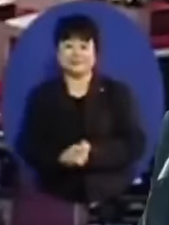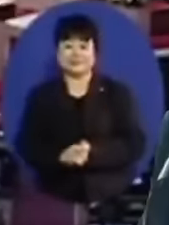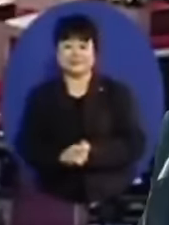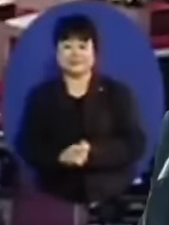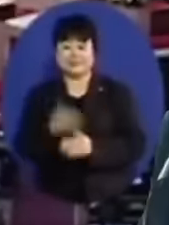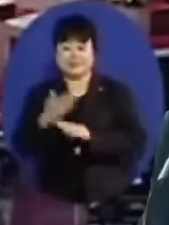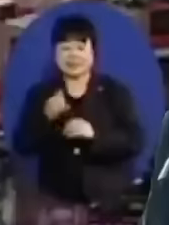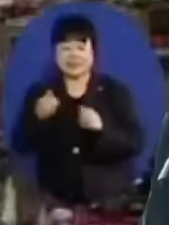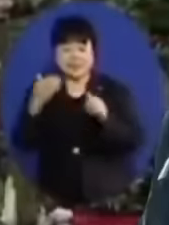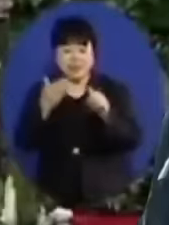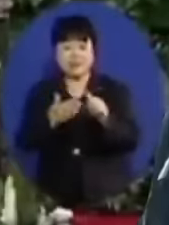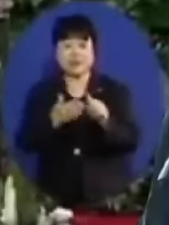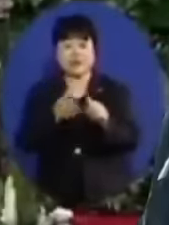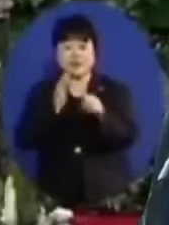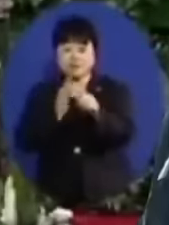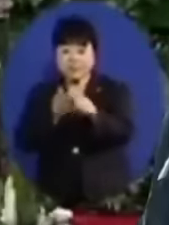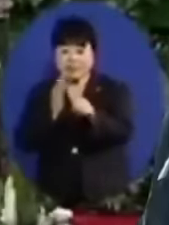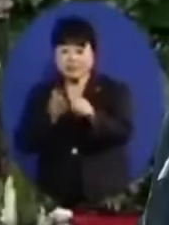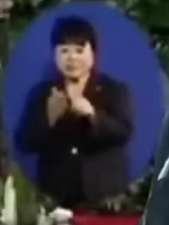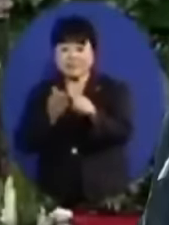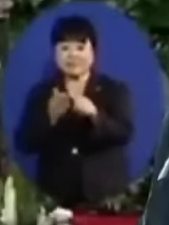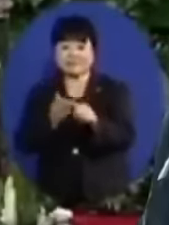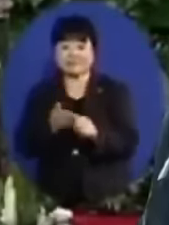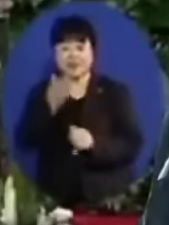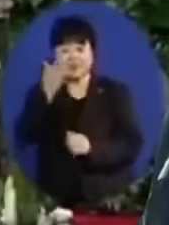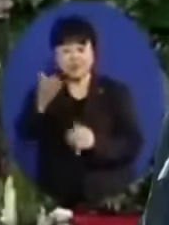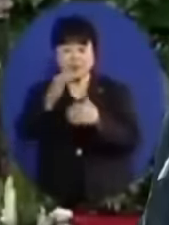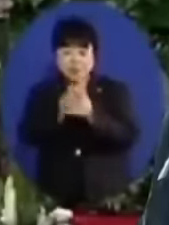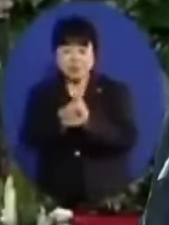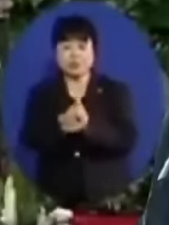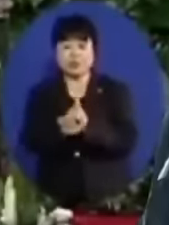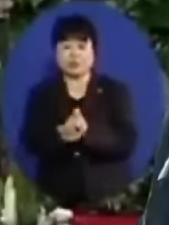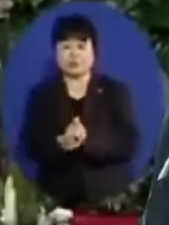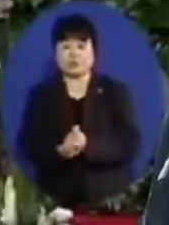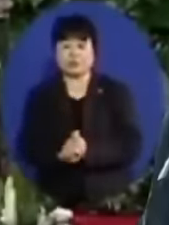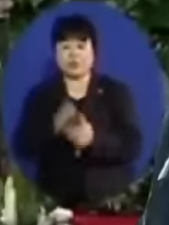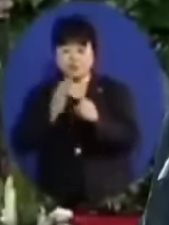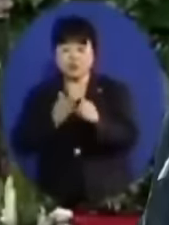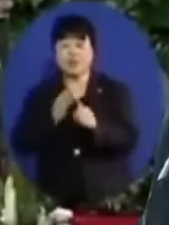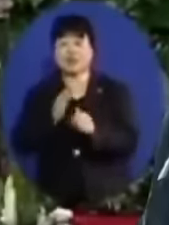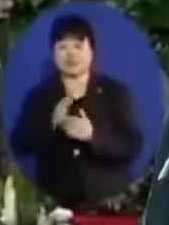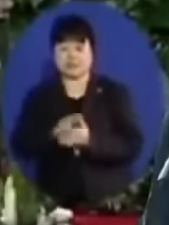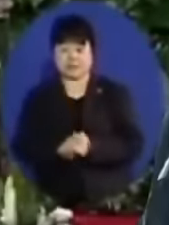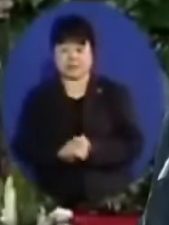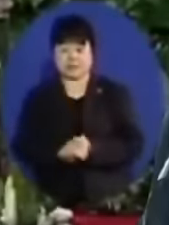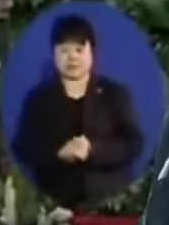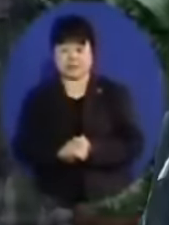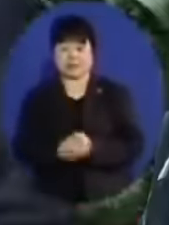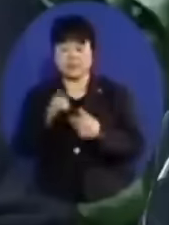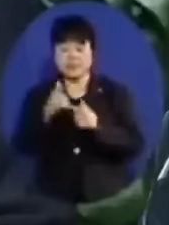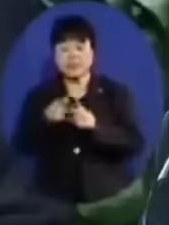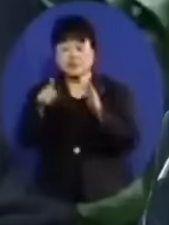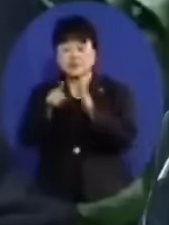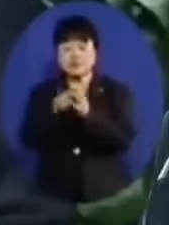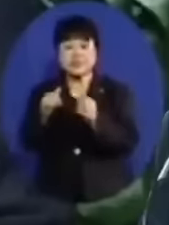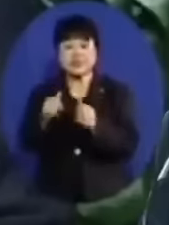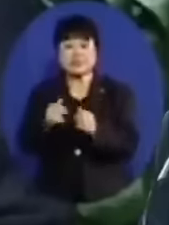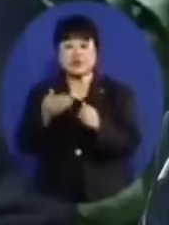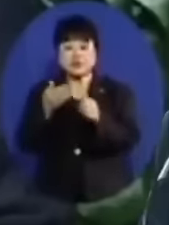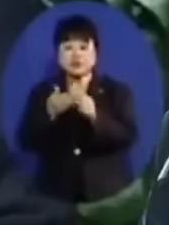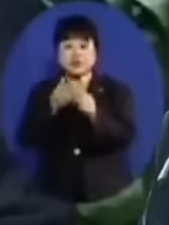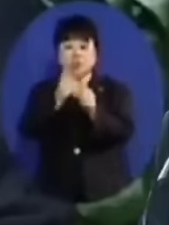다른 사람들에게 늘 부탁할 것은 여러분 기도를 해달라고 부탁을 해야 되는 것입니다. 우리 예수 믿는 사람에게 해줄 수